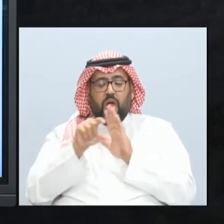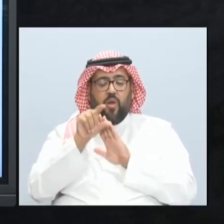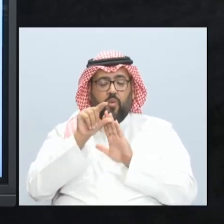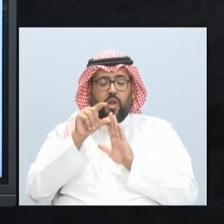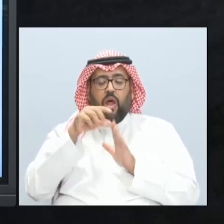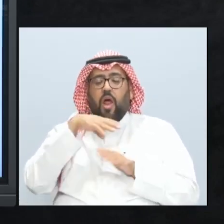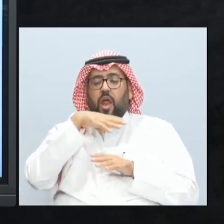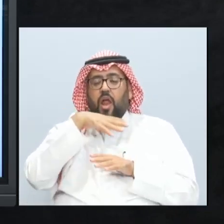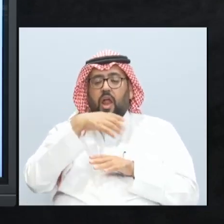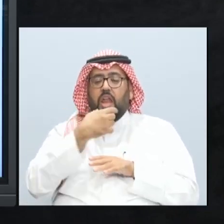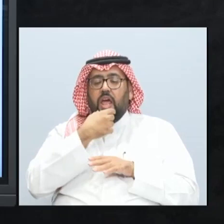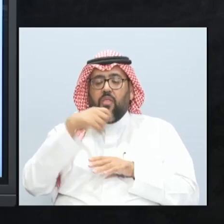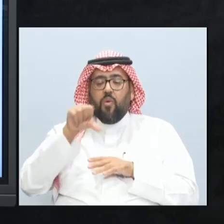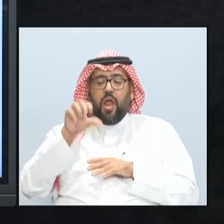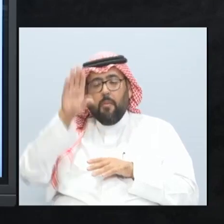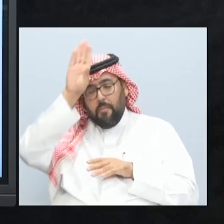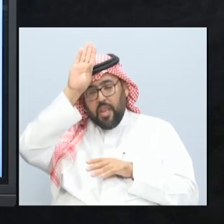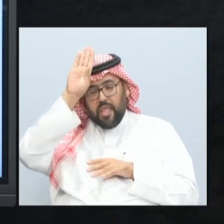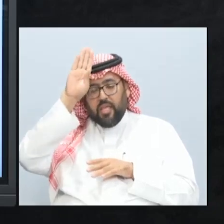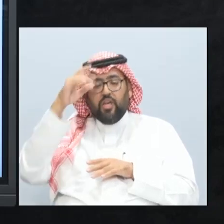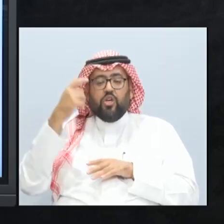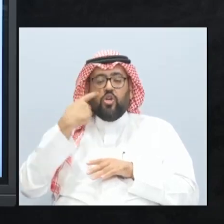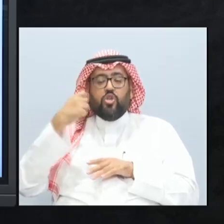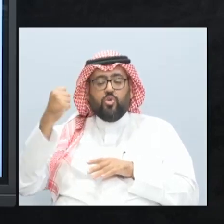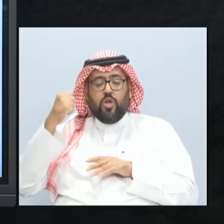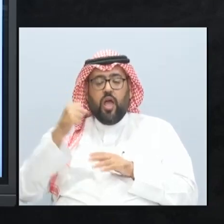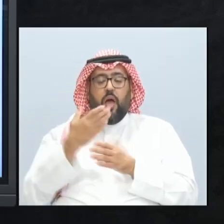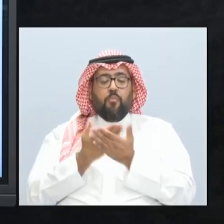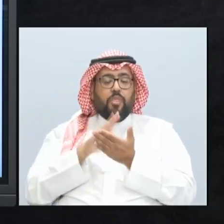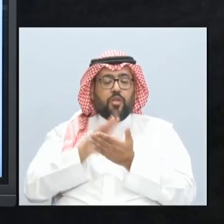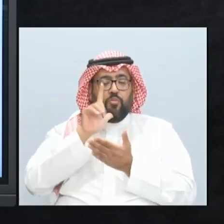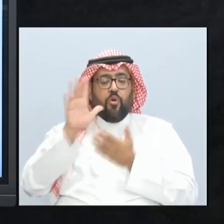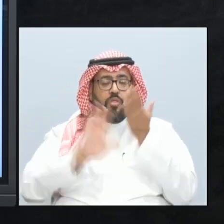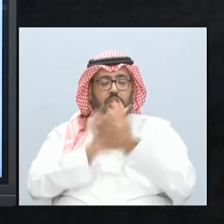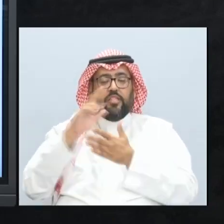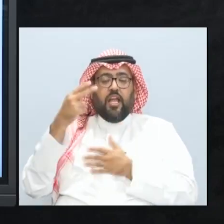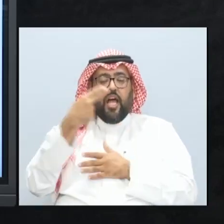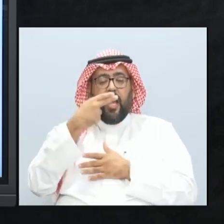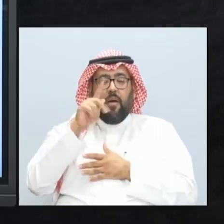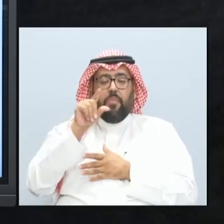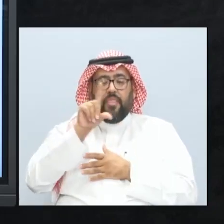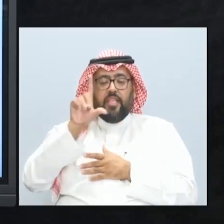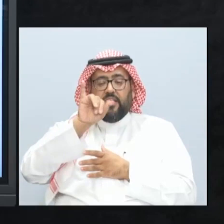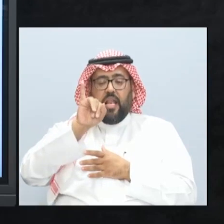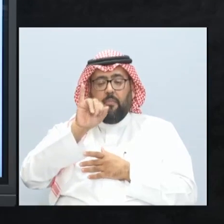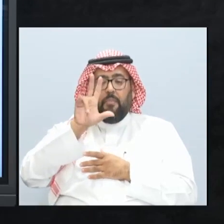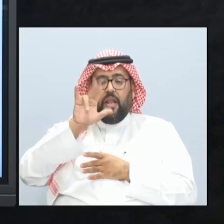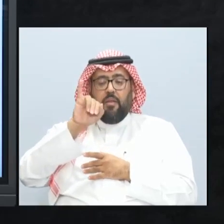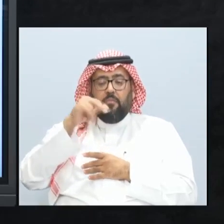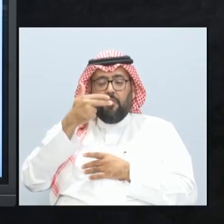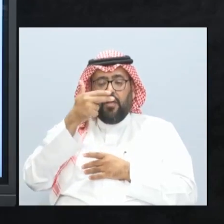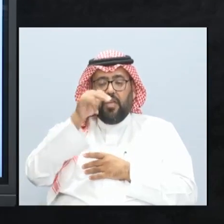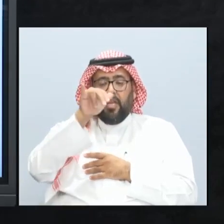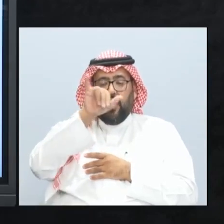وساعدني في هذا الدرس زميلي الاستاذ عبد السلام المغيني من ترجمه هذا الدرس بلغه الاشاره